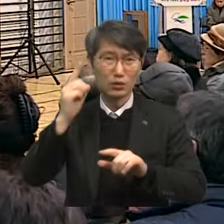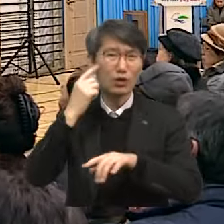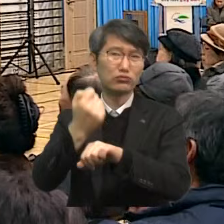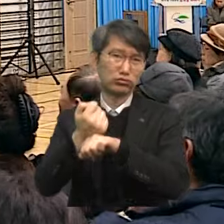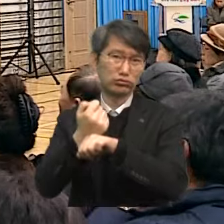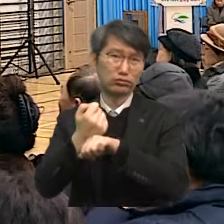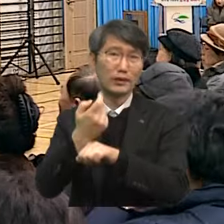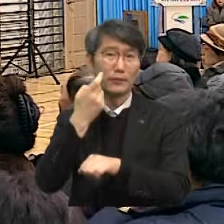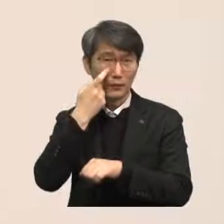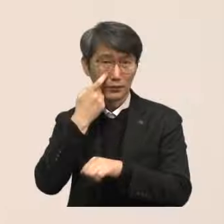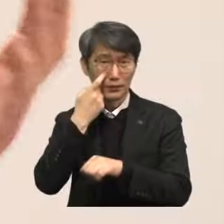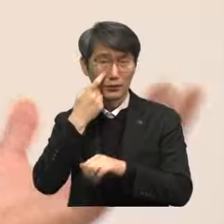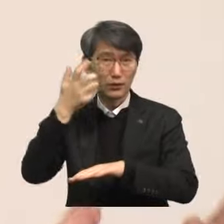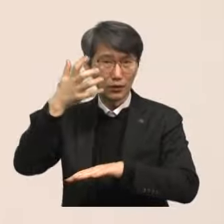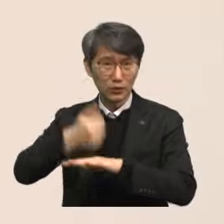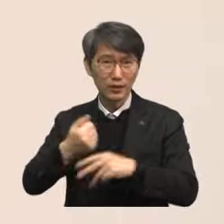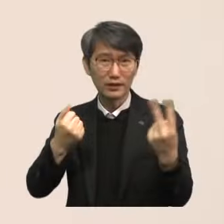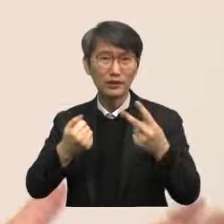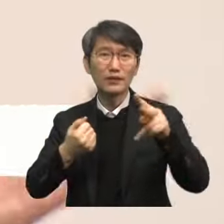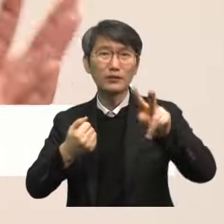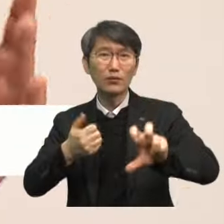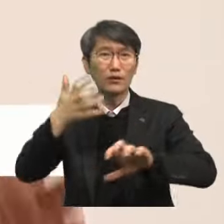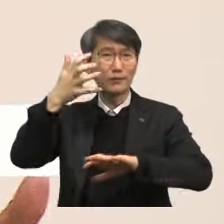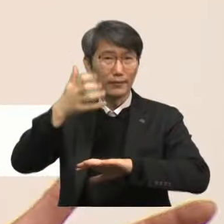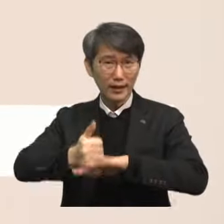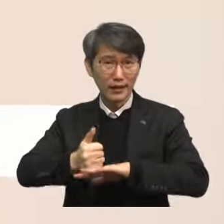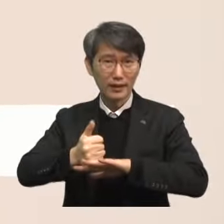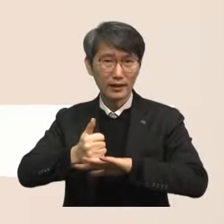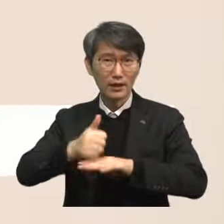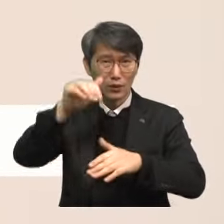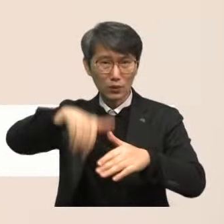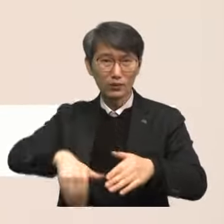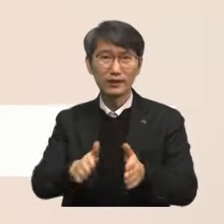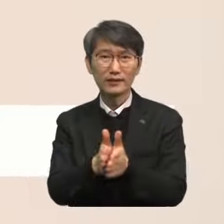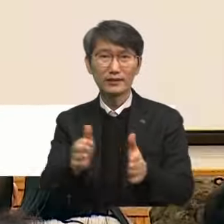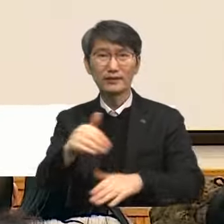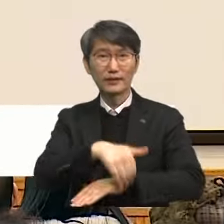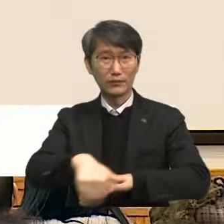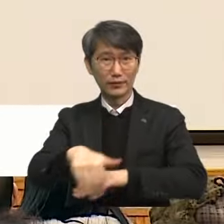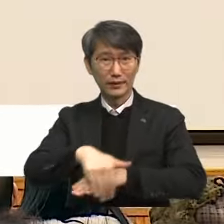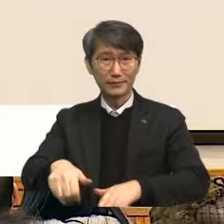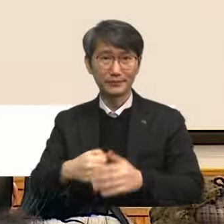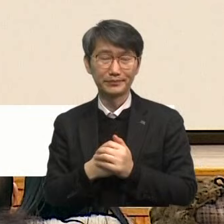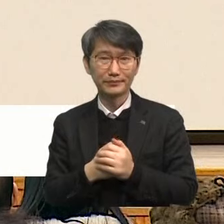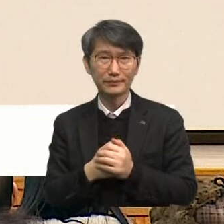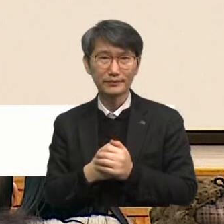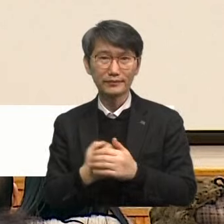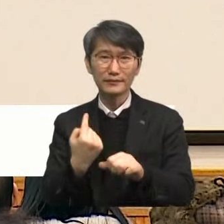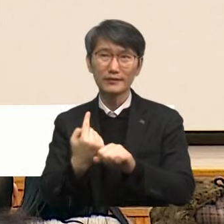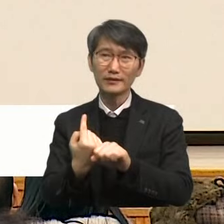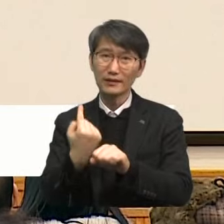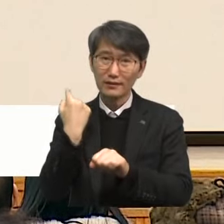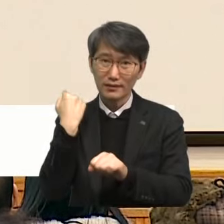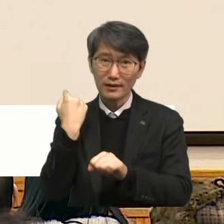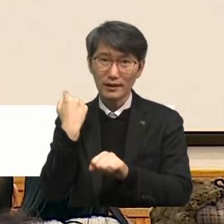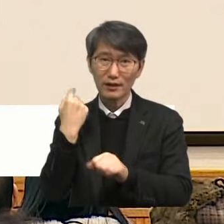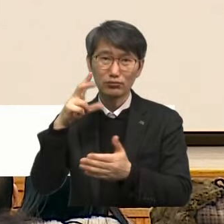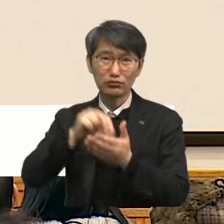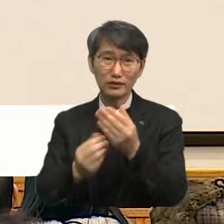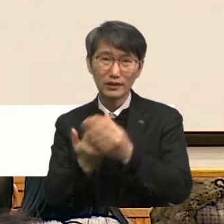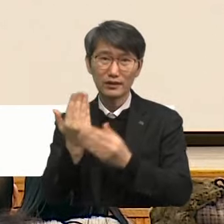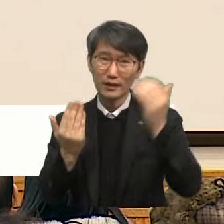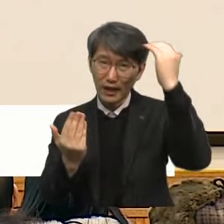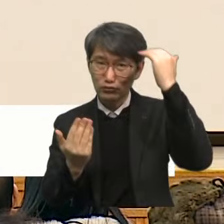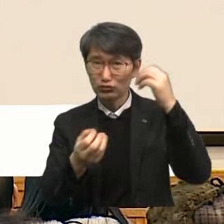조사를 시행하고 2025년 말에는 착공하겠다는 계획입니다. 지난해 수면 위로 드러난